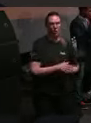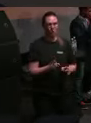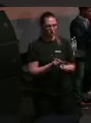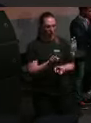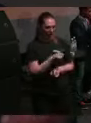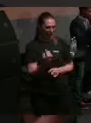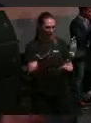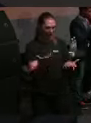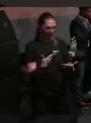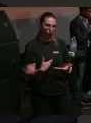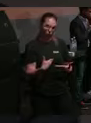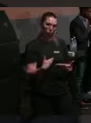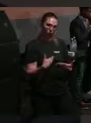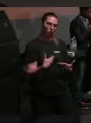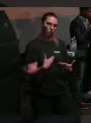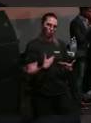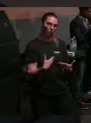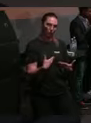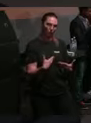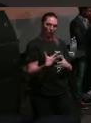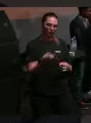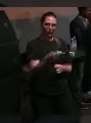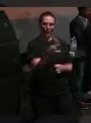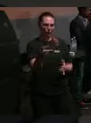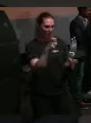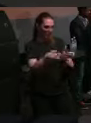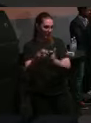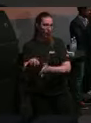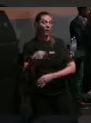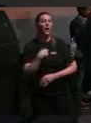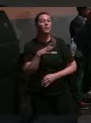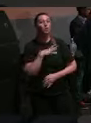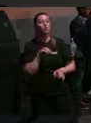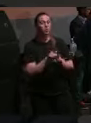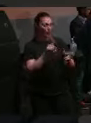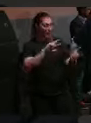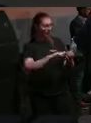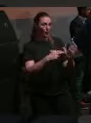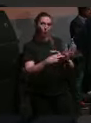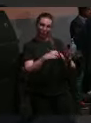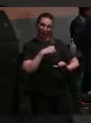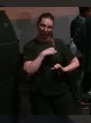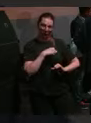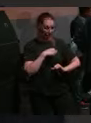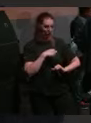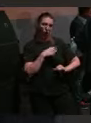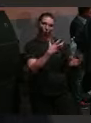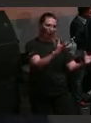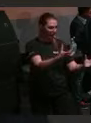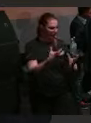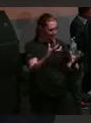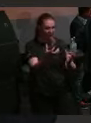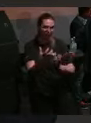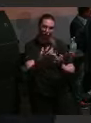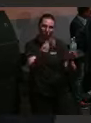fått også fra de andre partiene. Da synes jeg som teknolog også veldig interessert i små